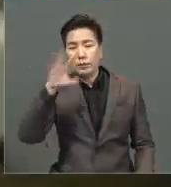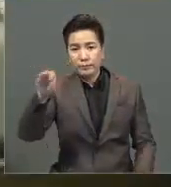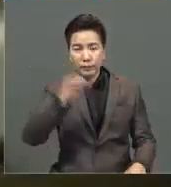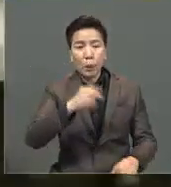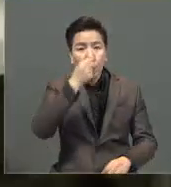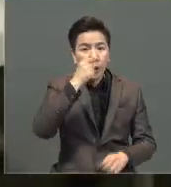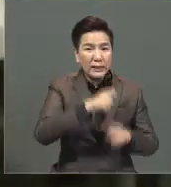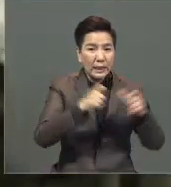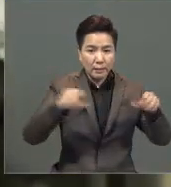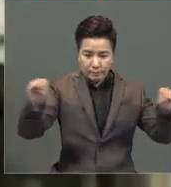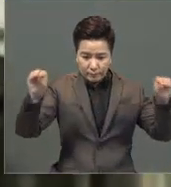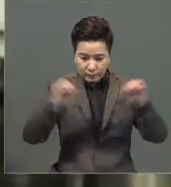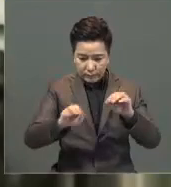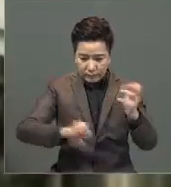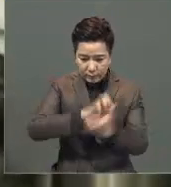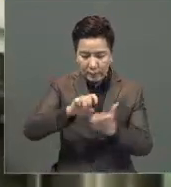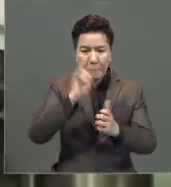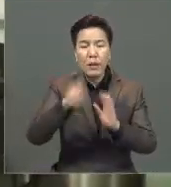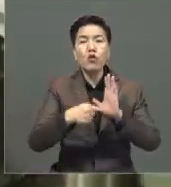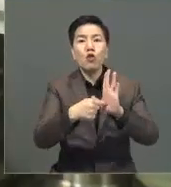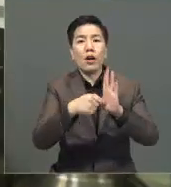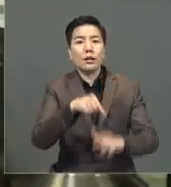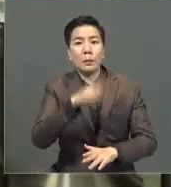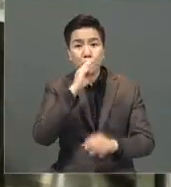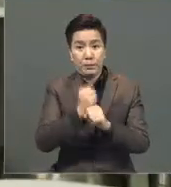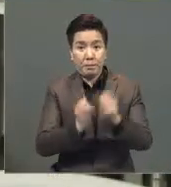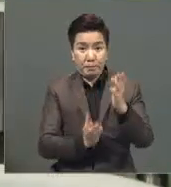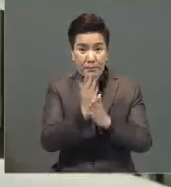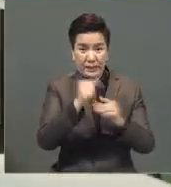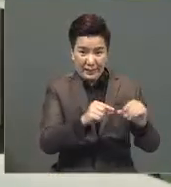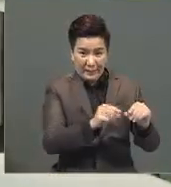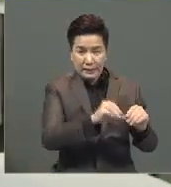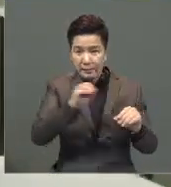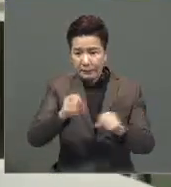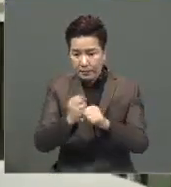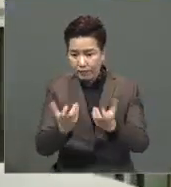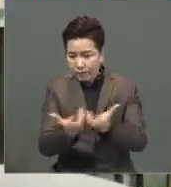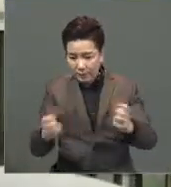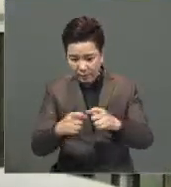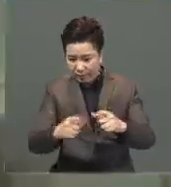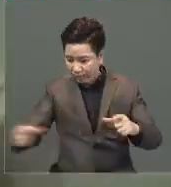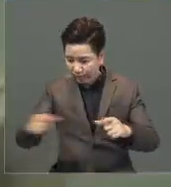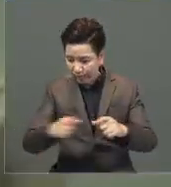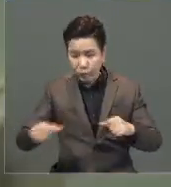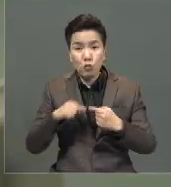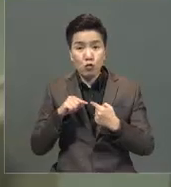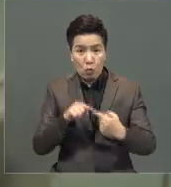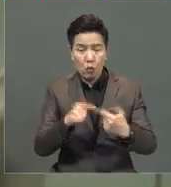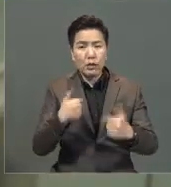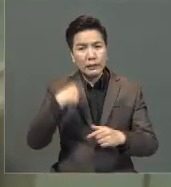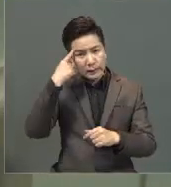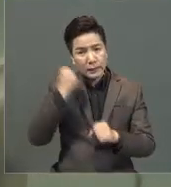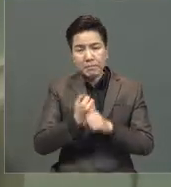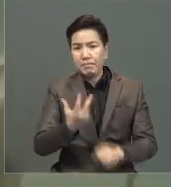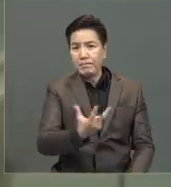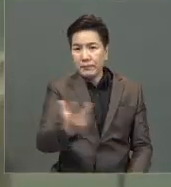เพื่อเป็นวัคซีนตั้งต้นแบบนะครับซึ่งหากสำเร็จก็จะนำเชื้อตั้งต้นเนี่ยไปผลิตเป็นวัคซีนต่อคาดว่าการผลิต